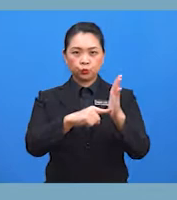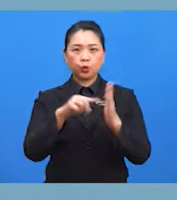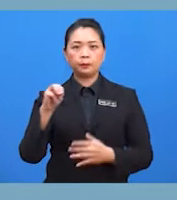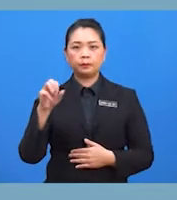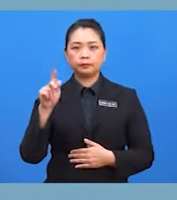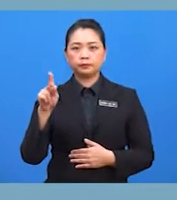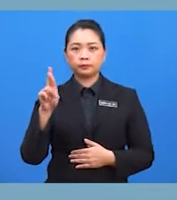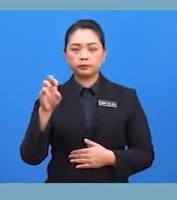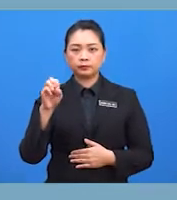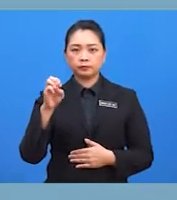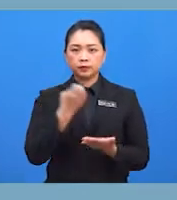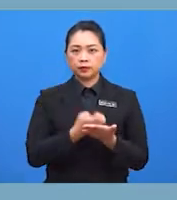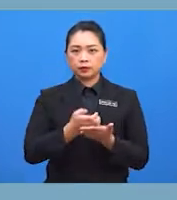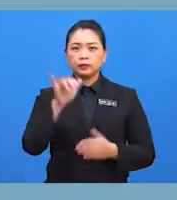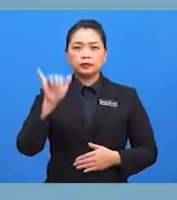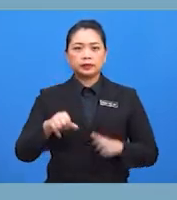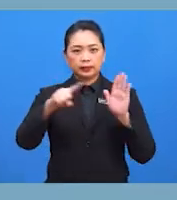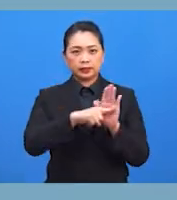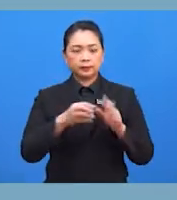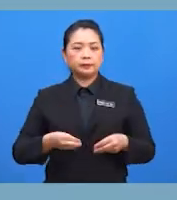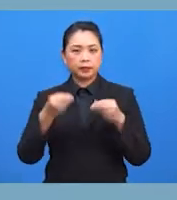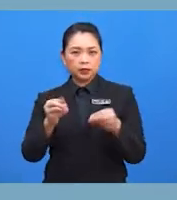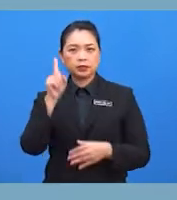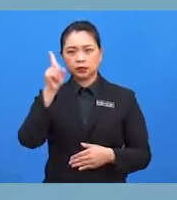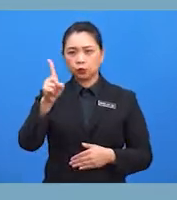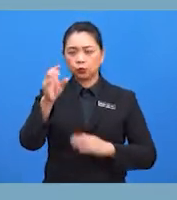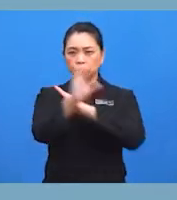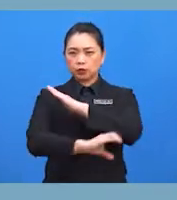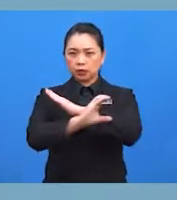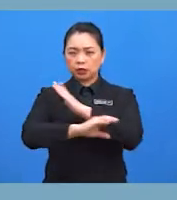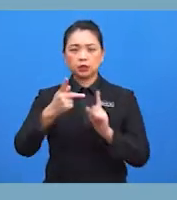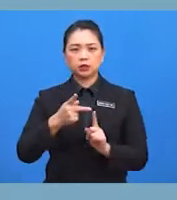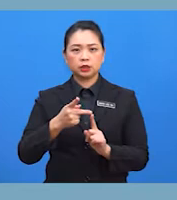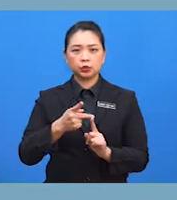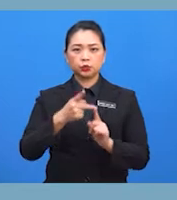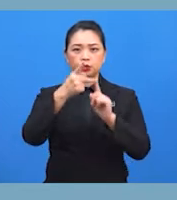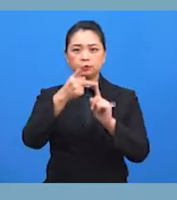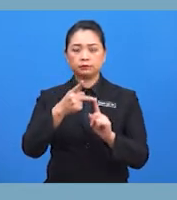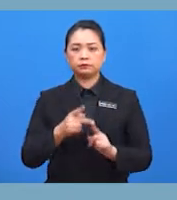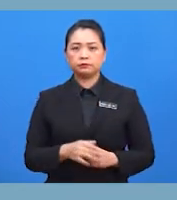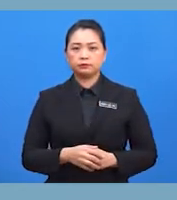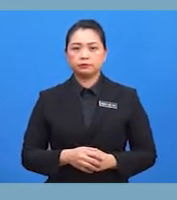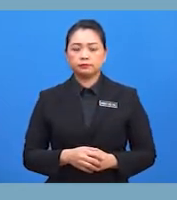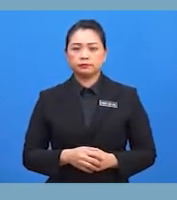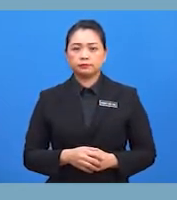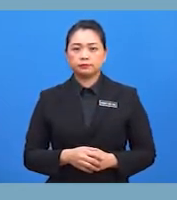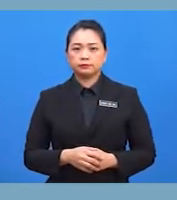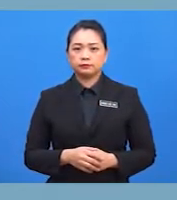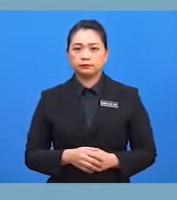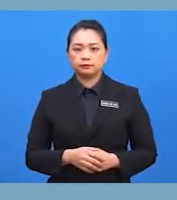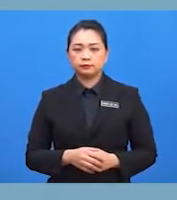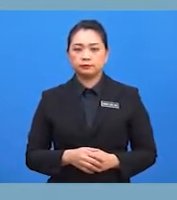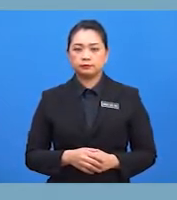petunjuk makroekonomi yang negatif bagi sesebuah negara kecuali A. Penurunan kadar